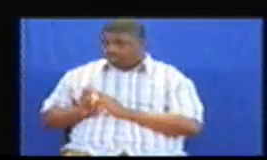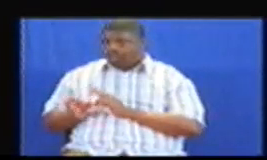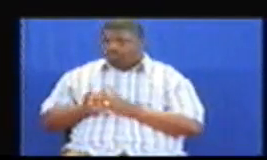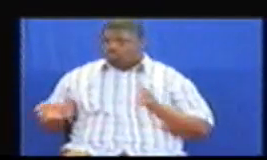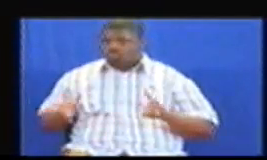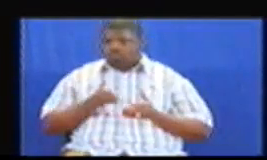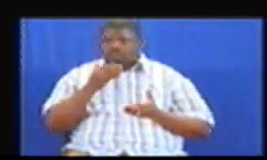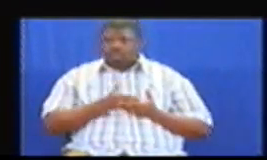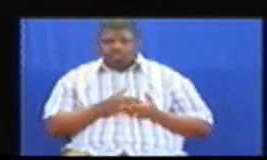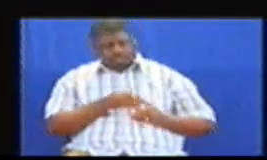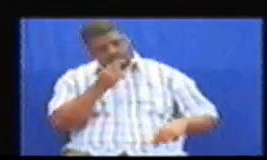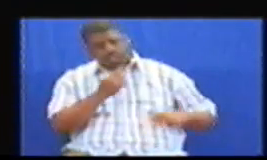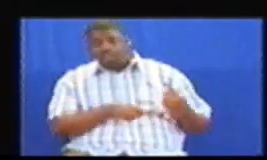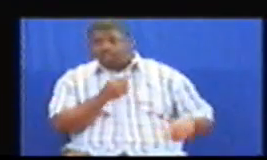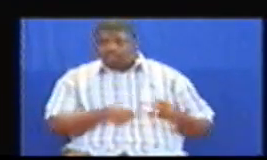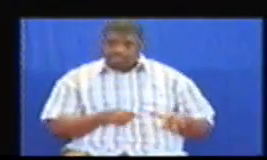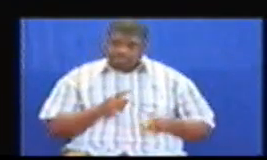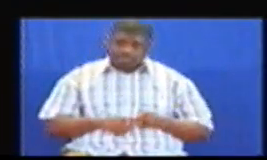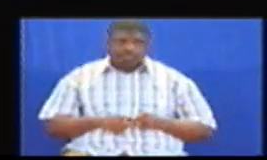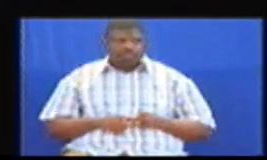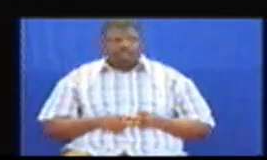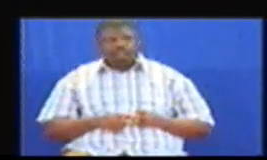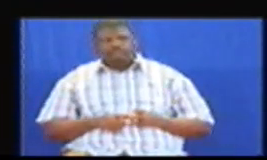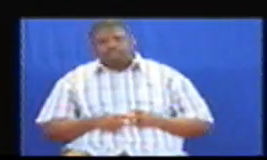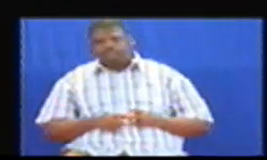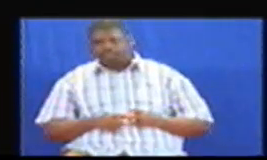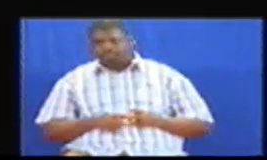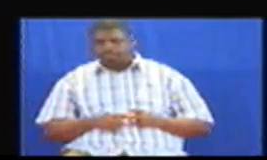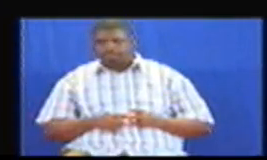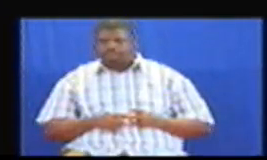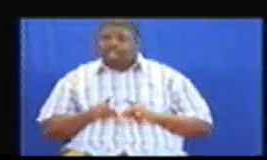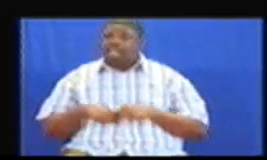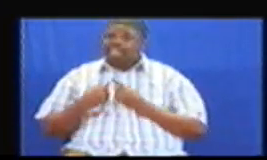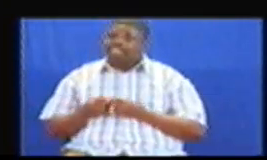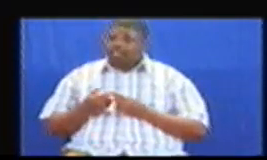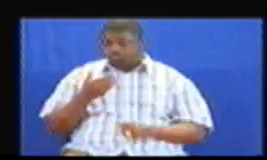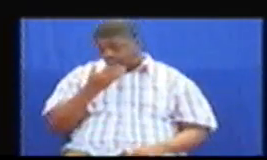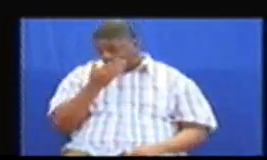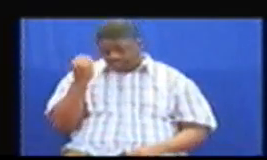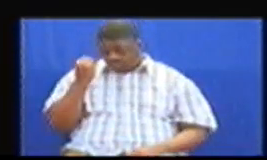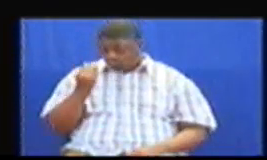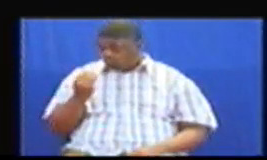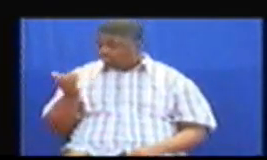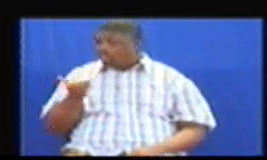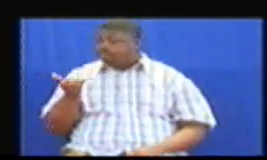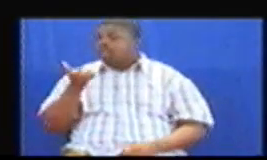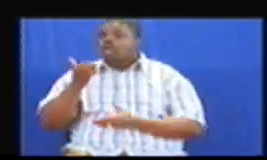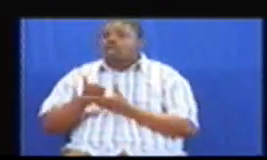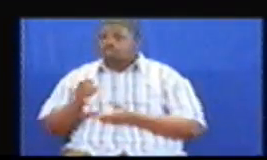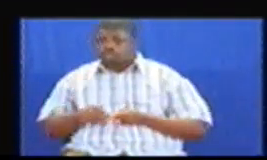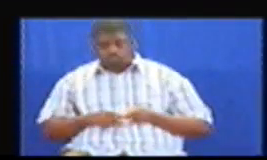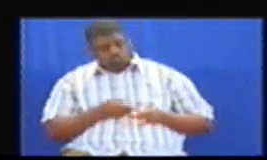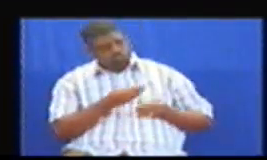ya siasa, civil and political rights, lakini walisahau haki za kijamii, haki za